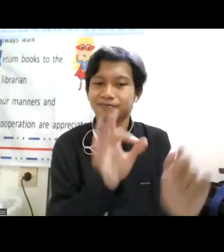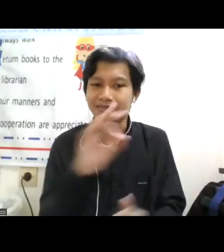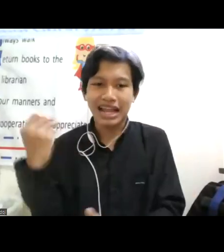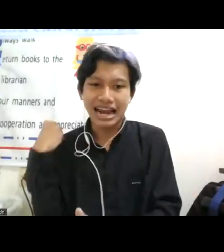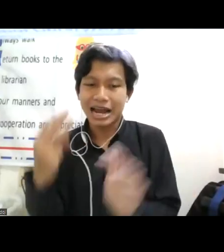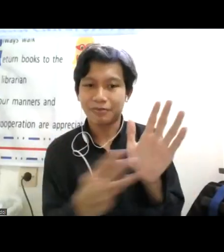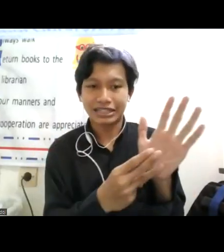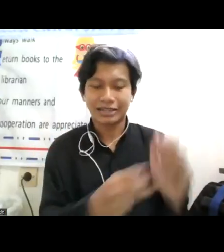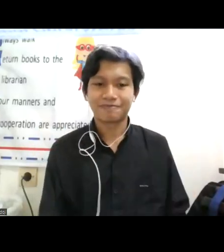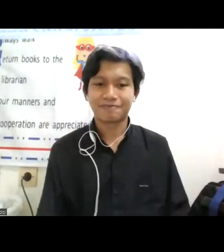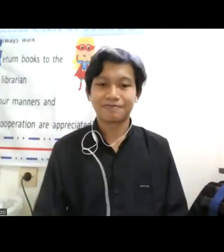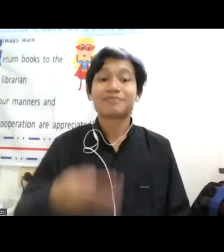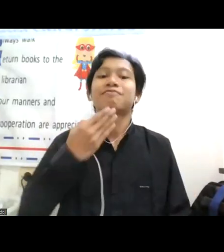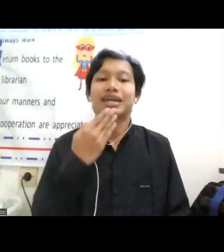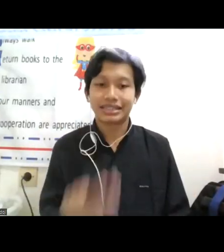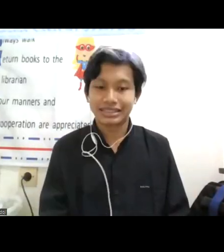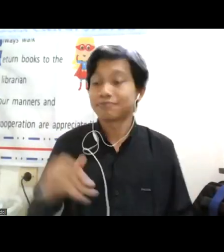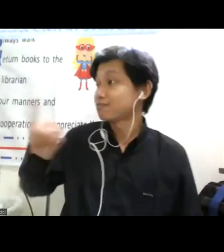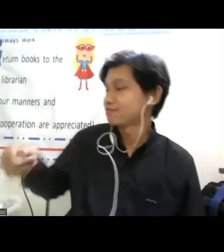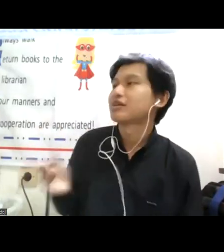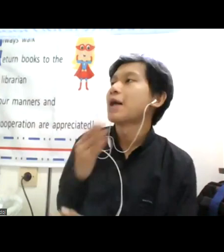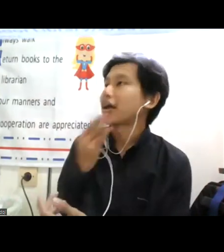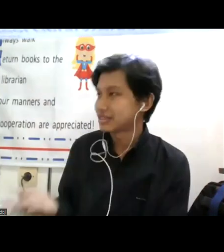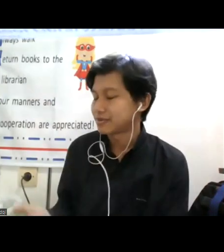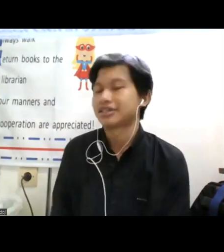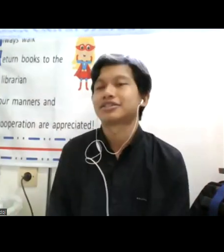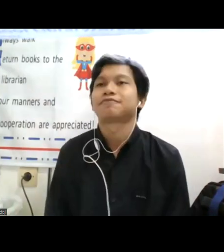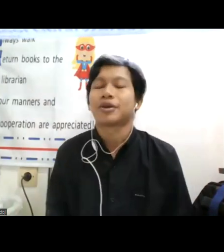Terima kasih Mas ya sama-sama pak